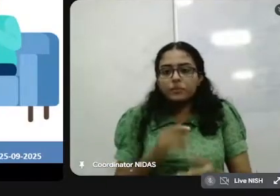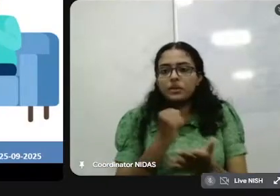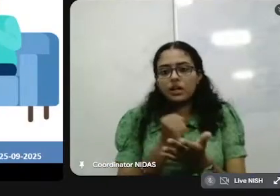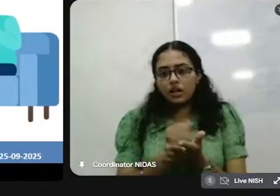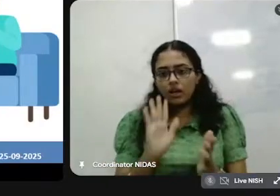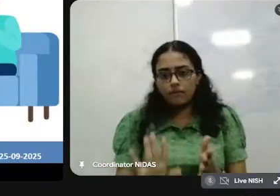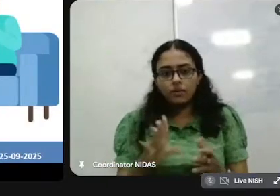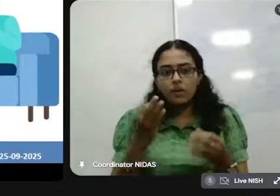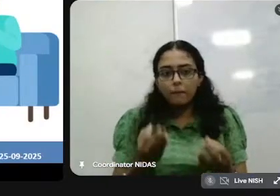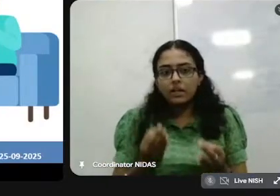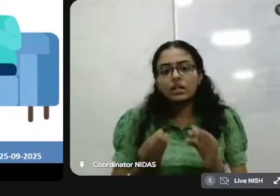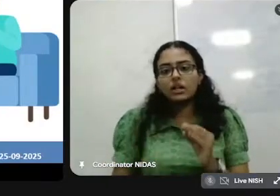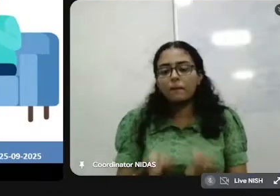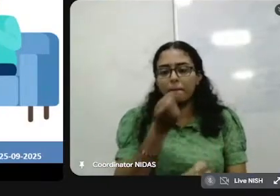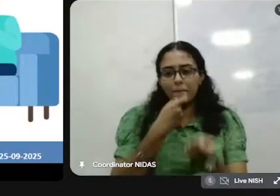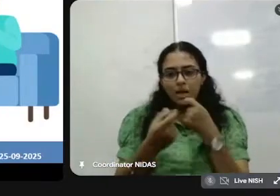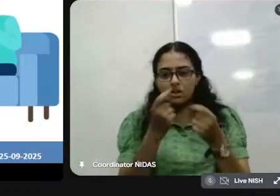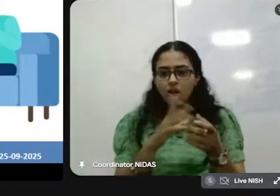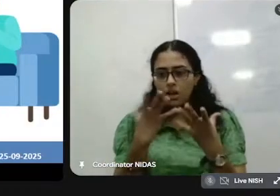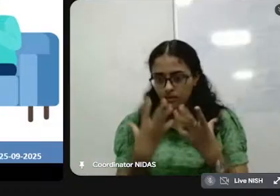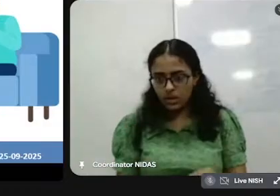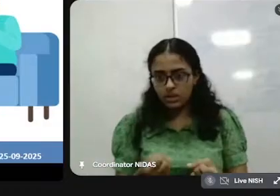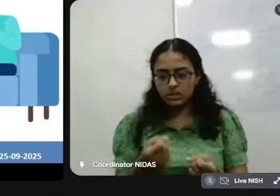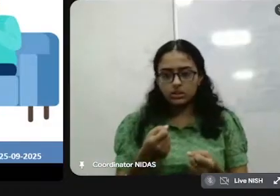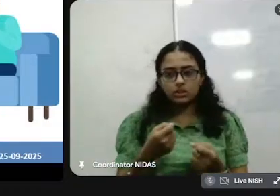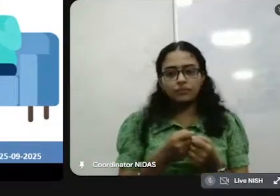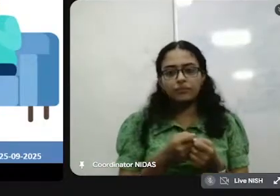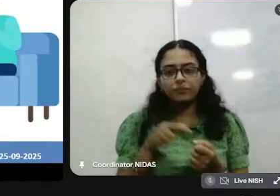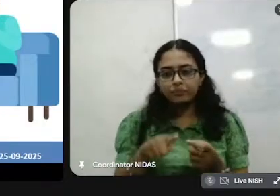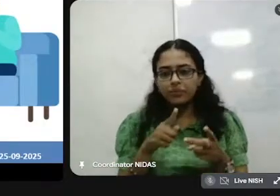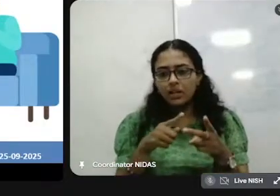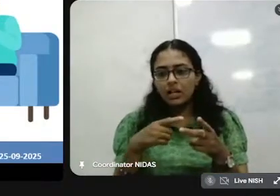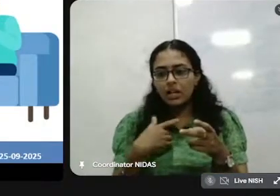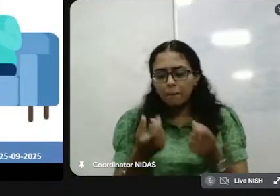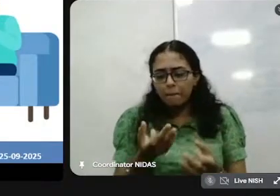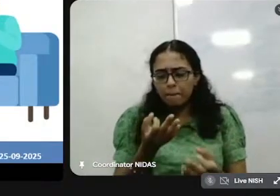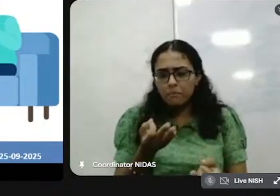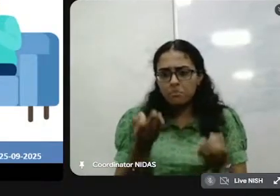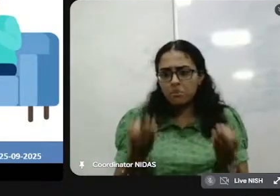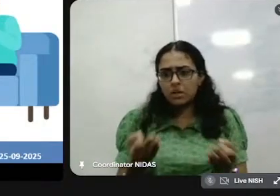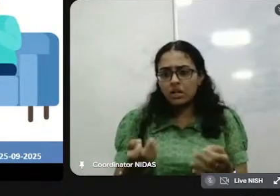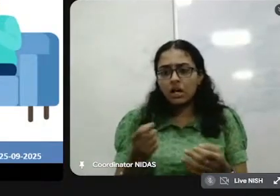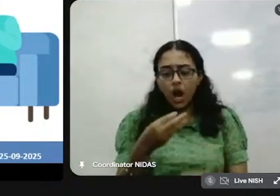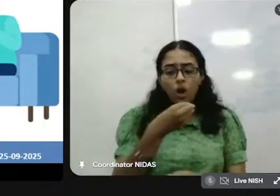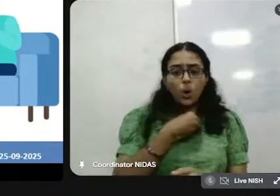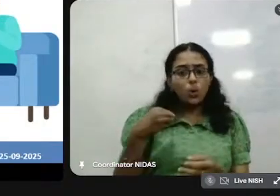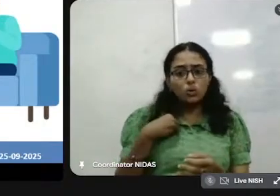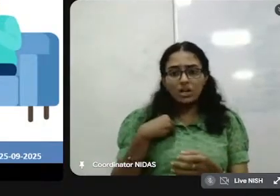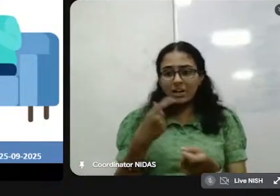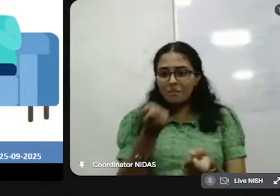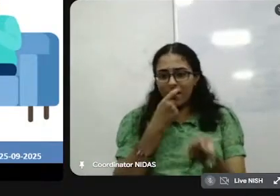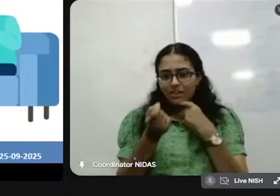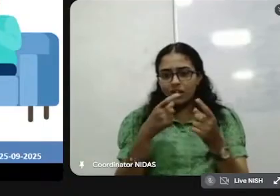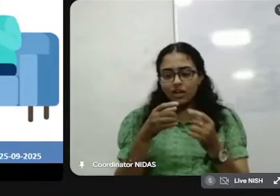മൂഡ് സ്റ്റെബിലൈസ് ചെയ്യാനോ അല്ല ആൻസൈറ്റി അല്ല ലോ മൂഡ് അങ്ങനത്തെ കാര്യങ്ങളൊക്കെ സ്റ്റെബിലൈസ് ചെയ്യാൻ ചിലപ്പോൾ ഡോക്ടറിന്റെ പ്രിസ്ക്രിപ്ഷനോട്